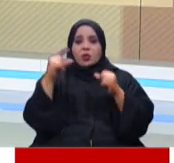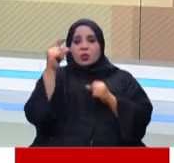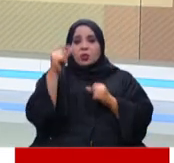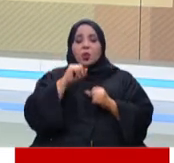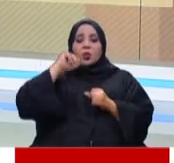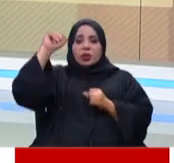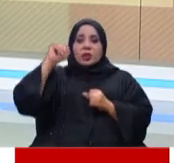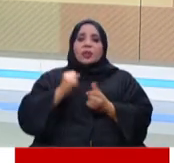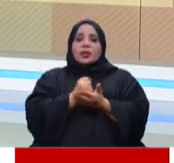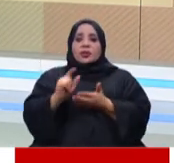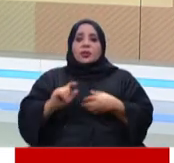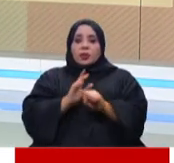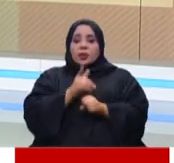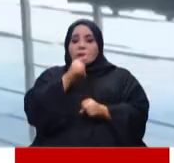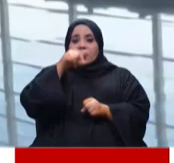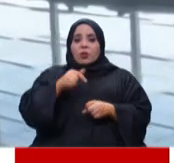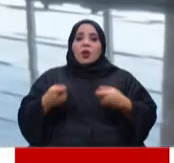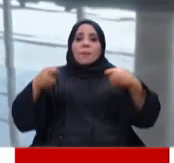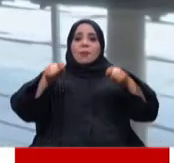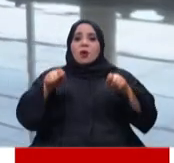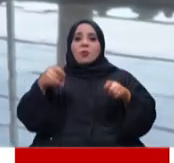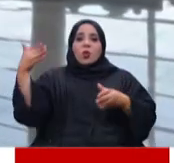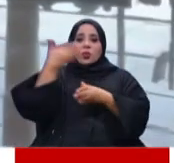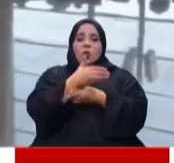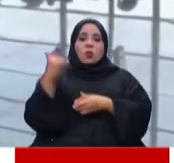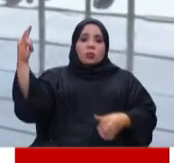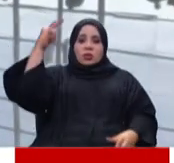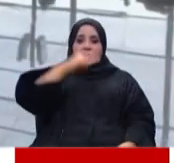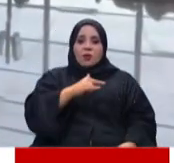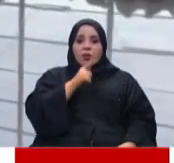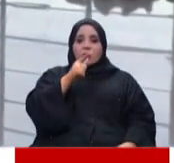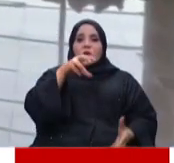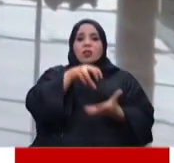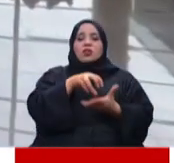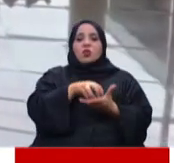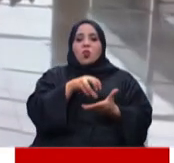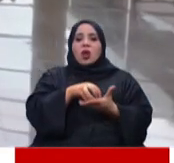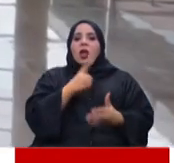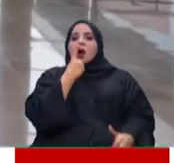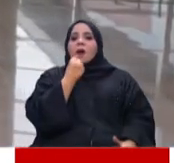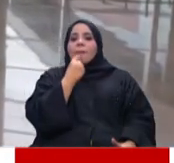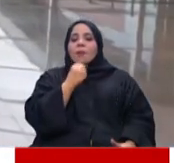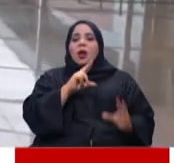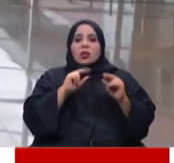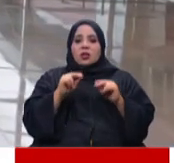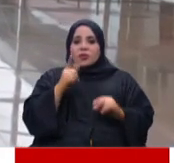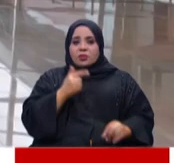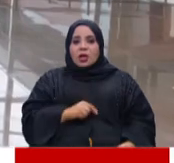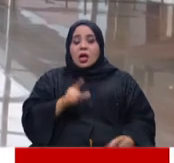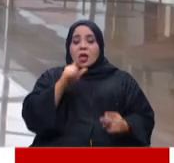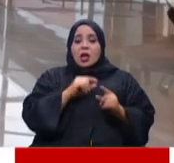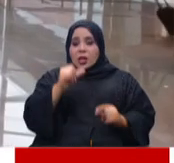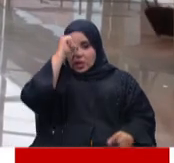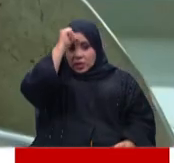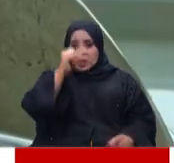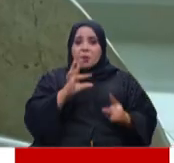الوطني الطبي للتصدي لفيروس كورونا بشأن تعليق دخول المسافرين القادمين من الدول المدرجة على القائمة الحمراء وهي الهند